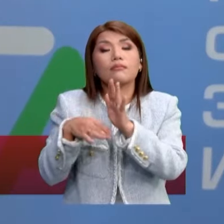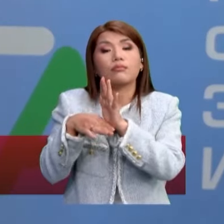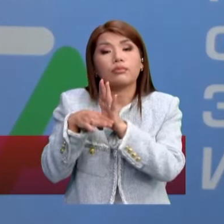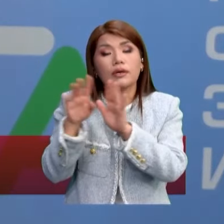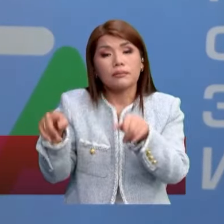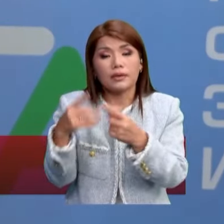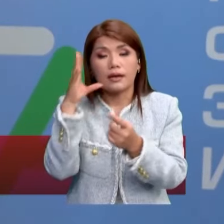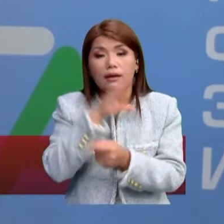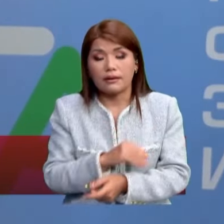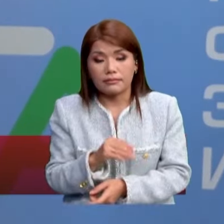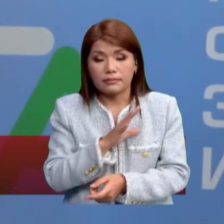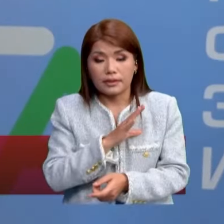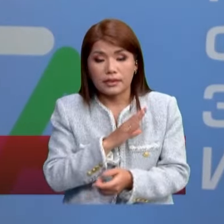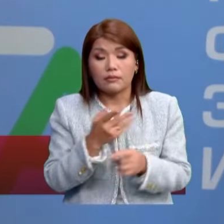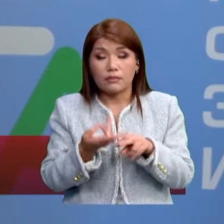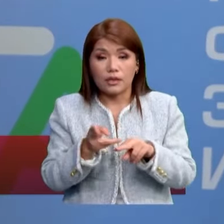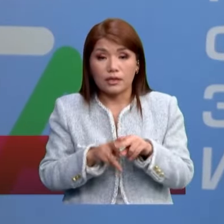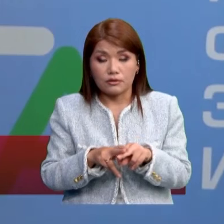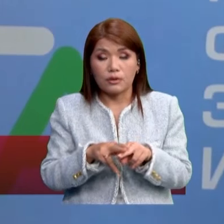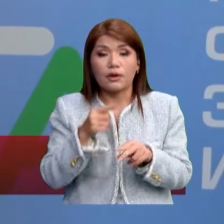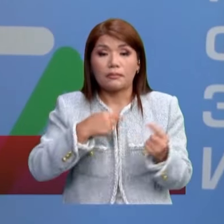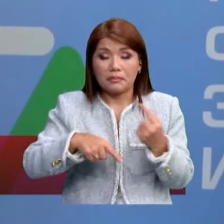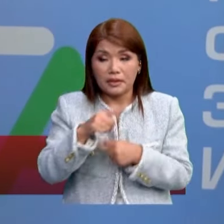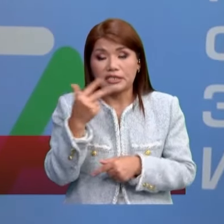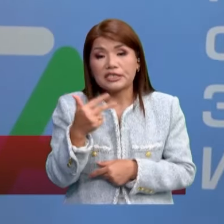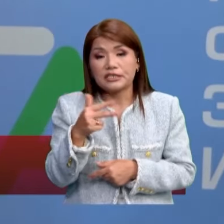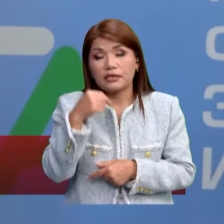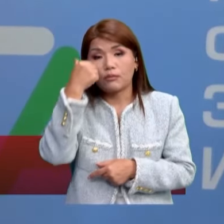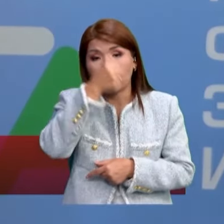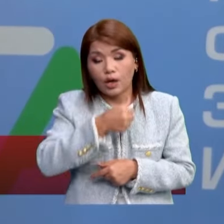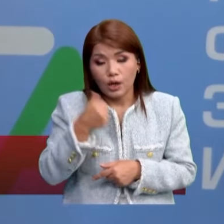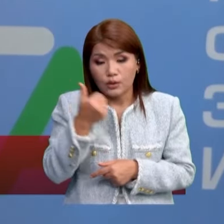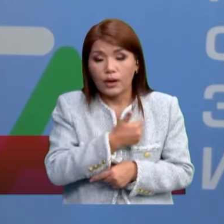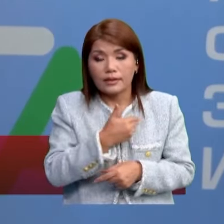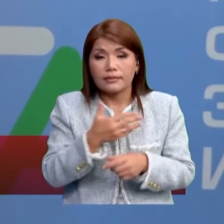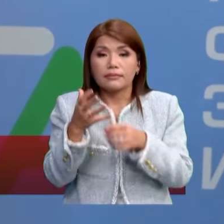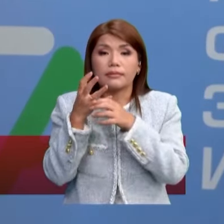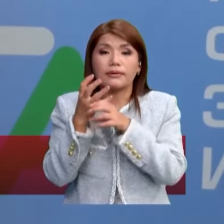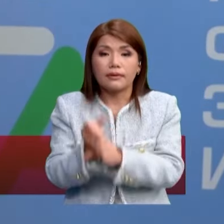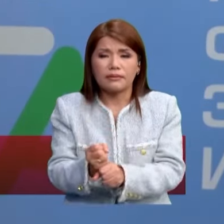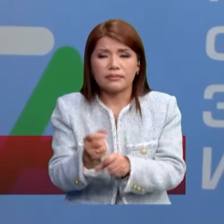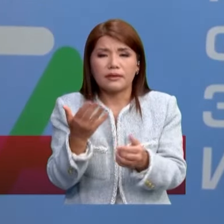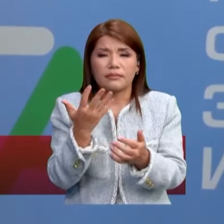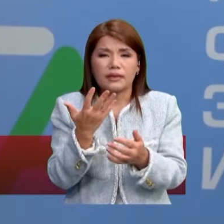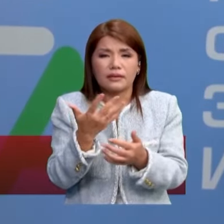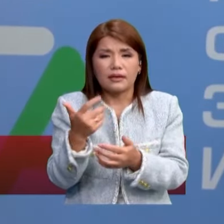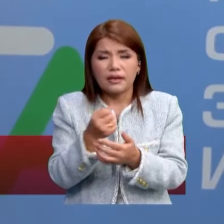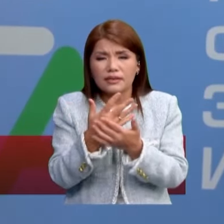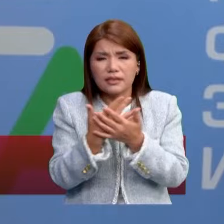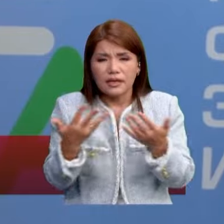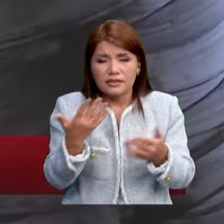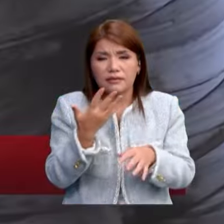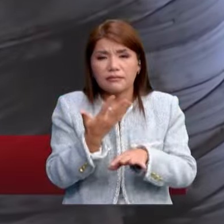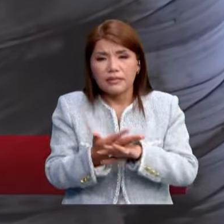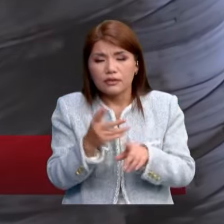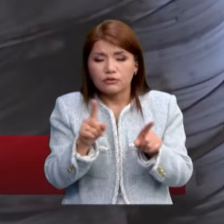климатической нейтральности. На пути к этому мы уже к 30-му году хотим сократить выбросы парниковых газов на